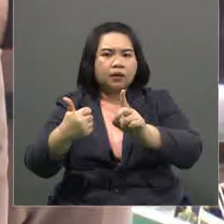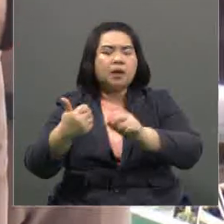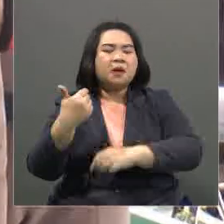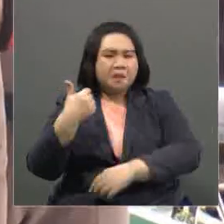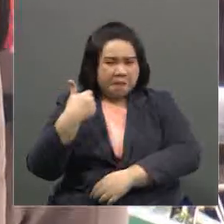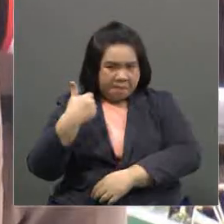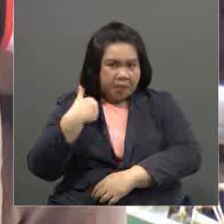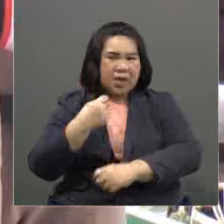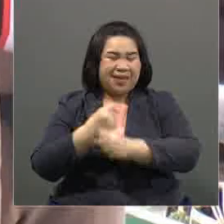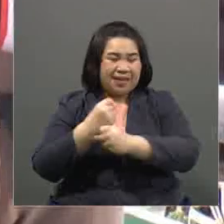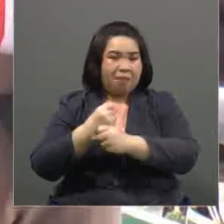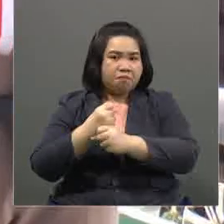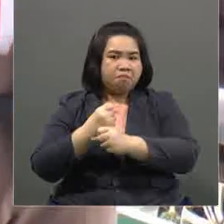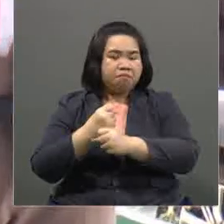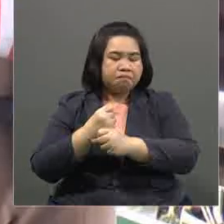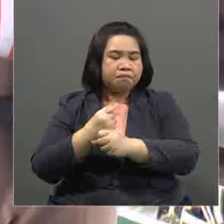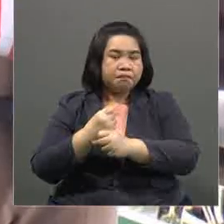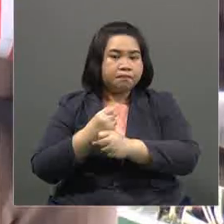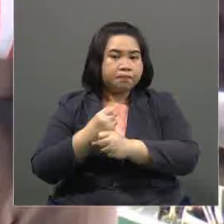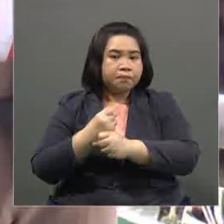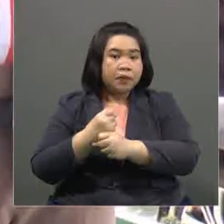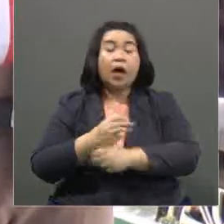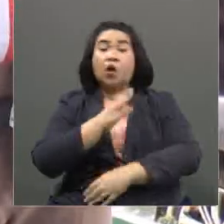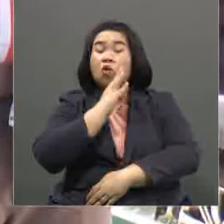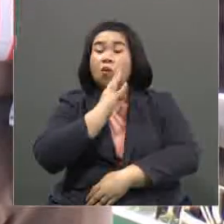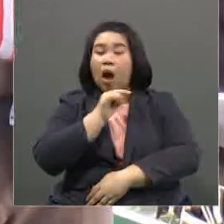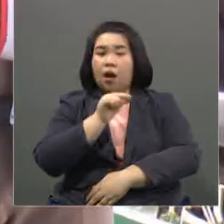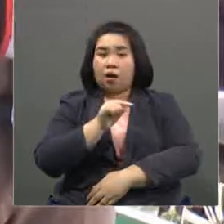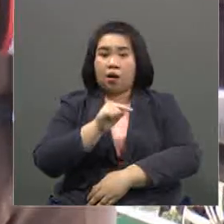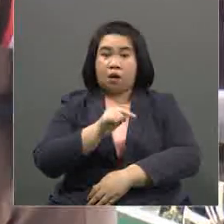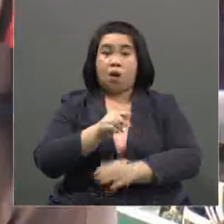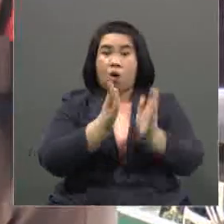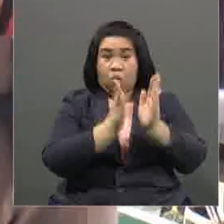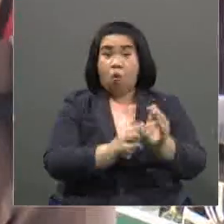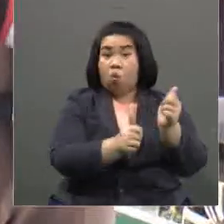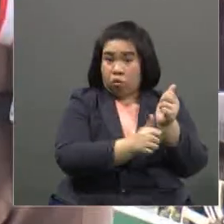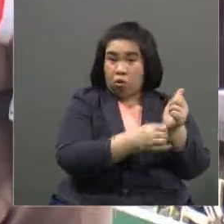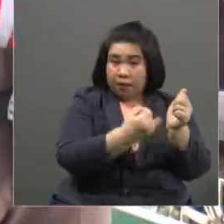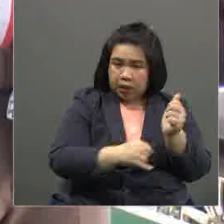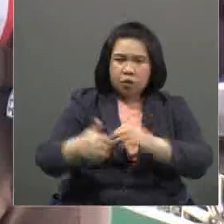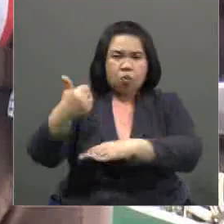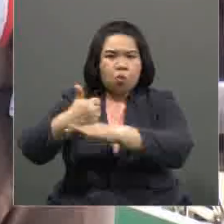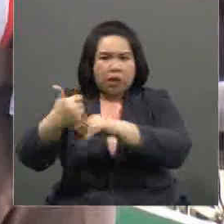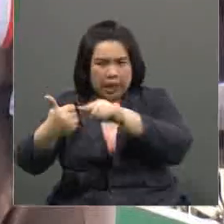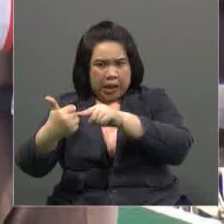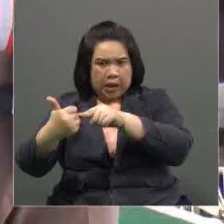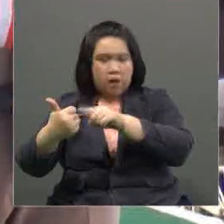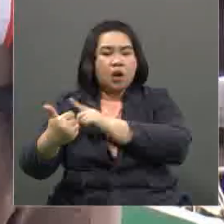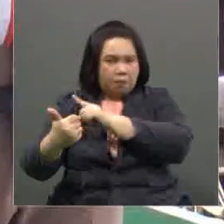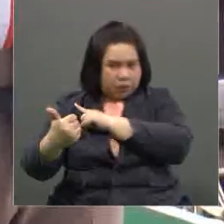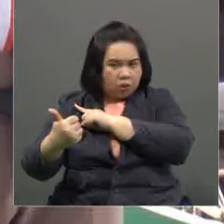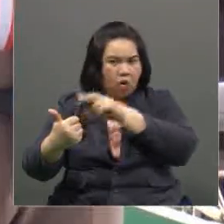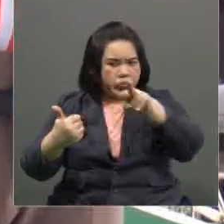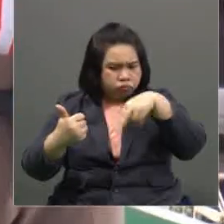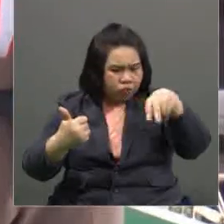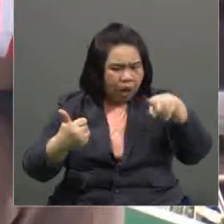นะครับเรื่องการควบคุมการปฏิบัติเรื่องความประพฤติเรื่องมาตรการที่มคบัญชาจะต้องสอดสองดูแลพว